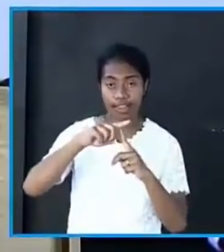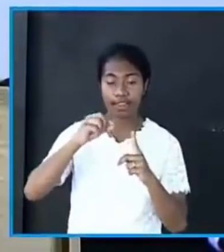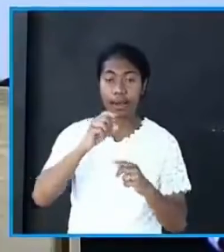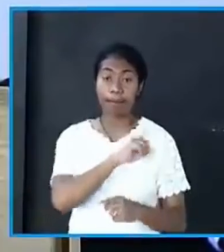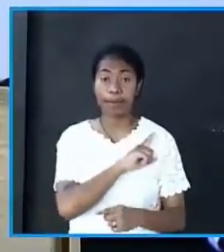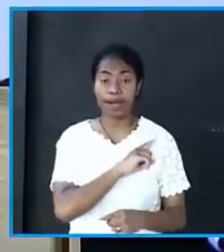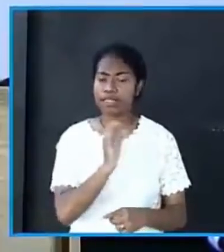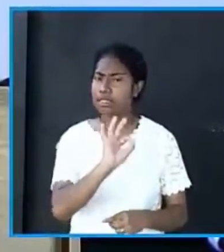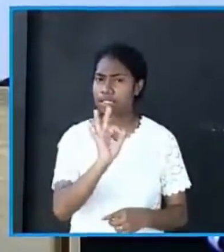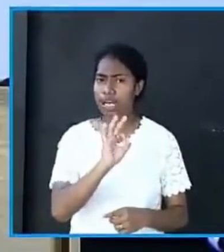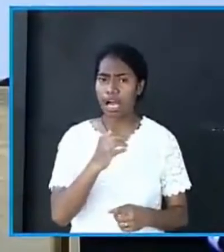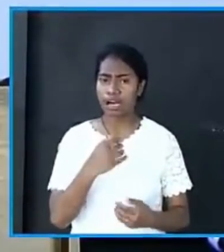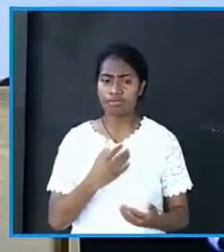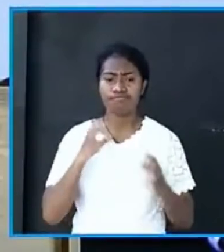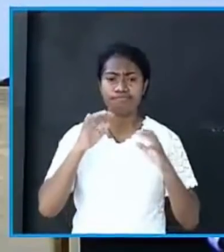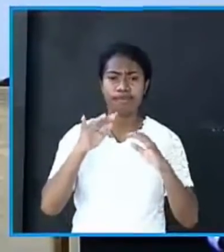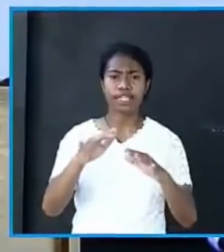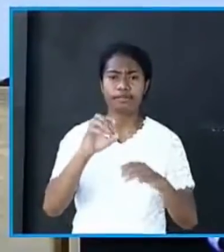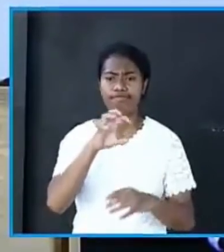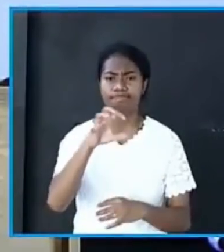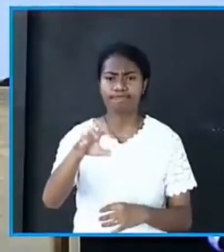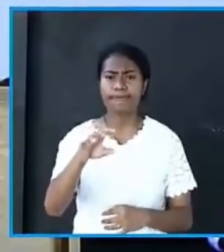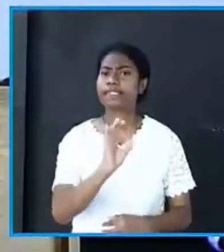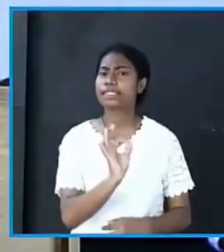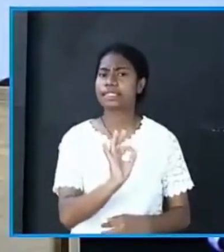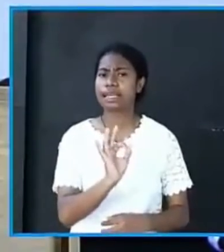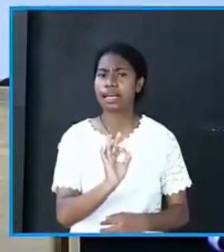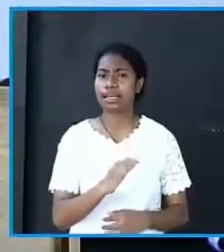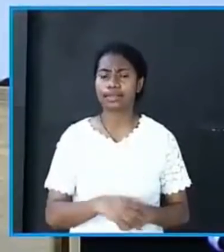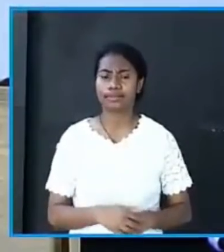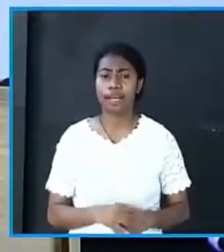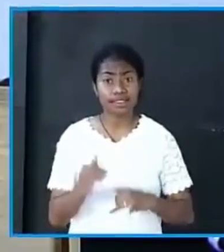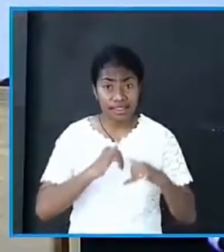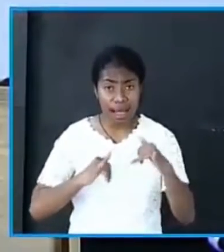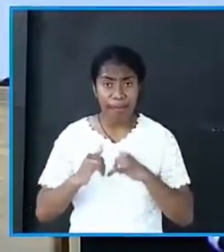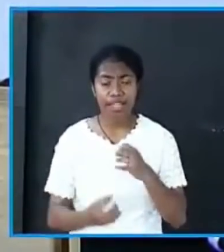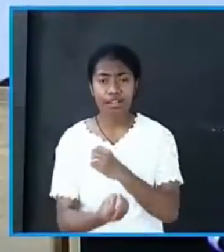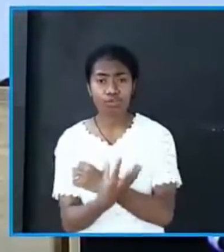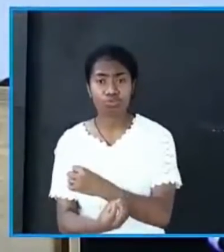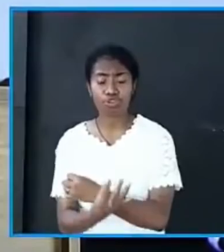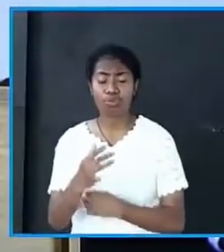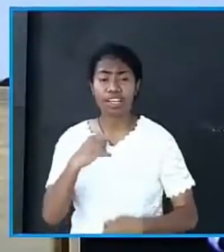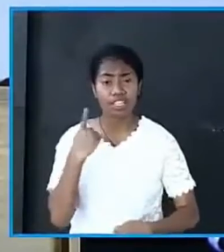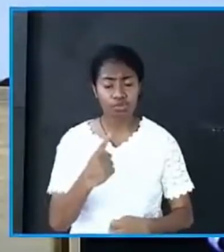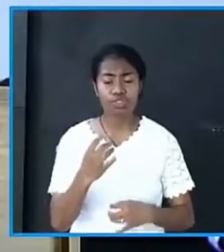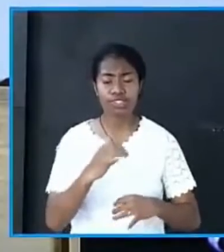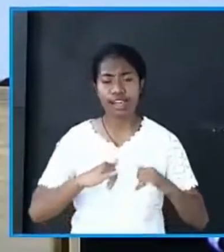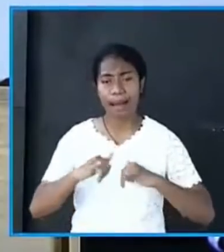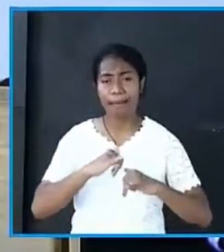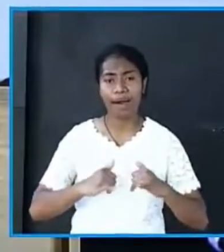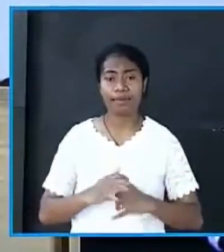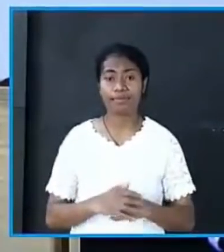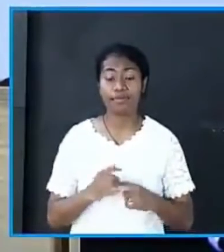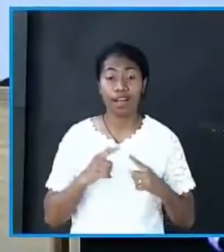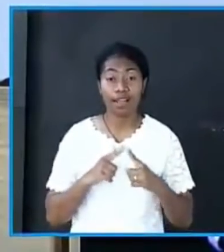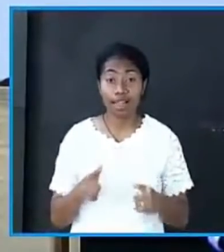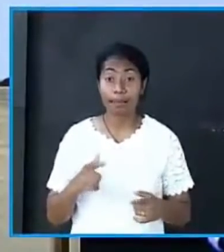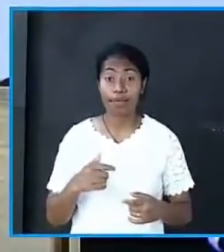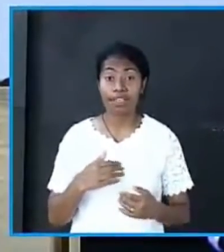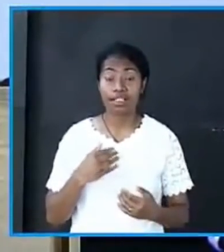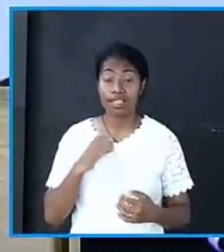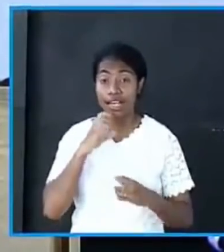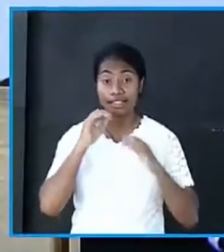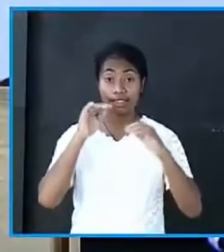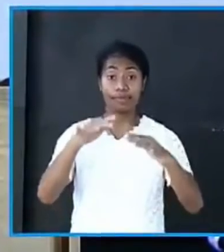pisang dia tidak memasukkan sifat itu maka pohon pisang bukan pribadi Tapi waktu dia Cipta manusia Dia memasukkan